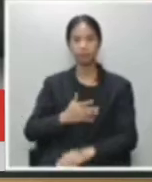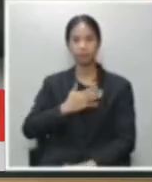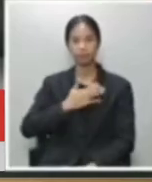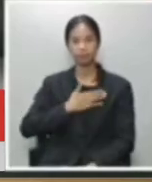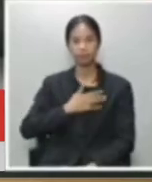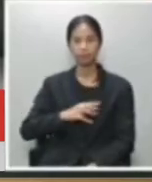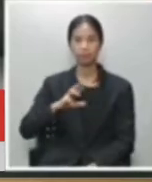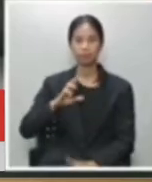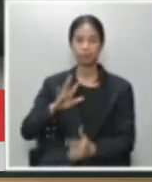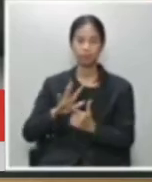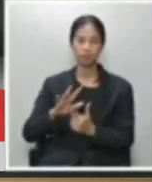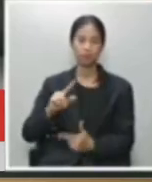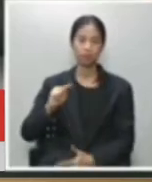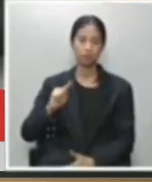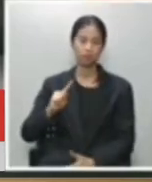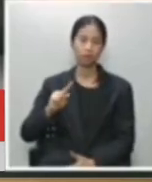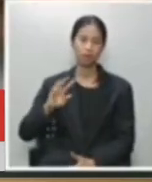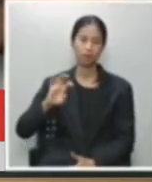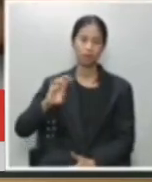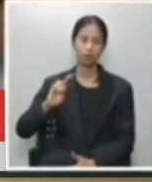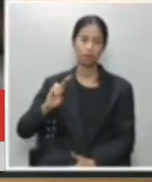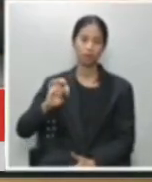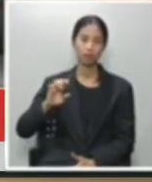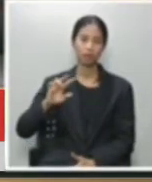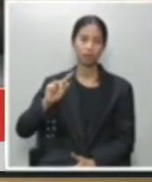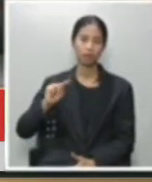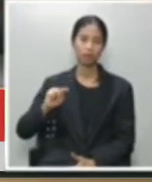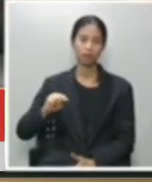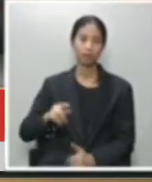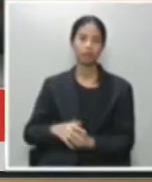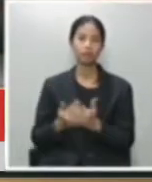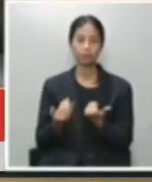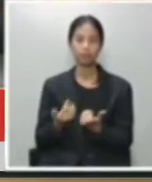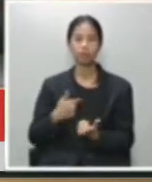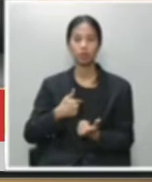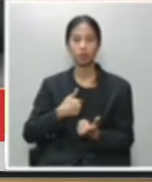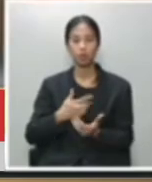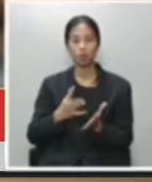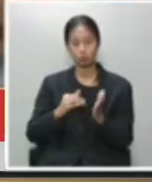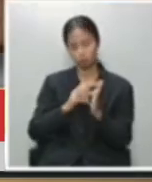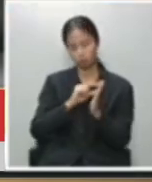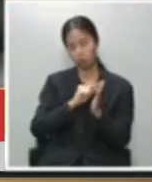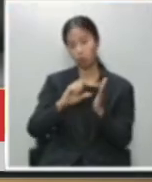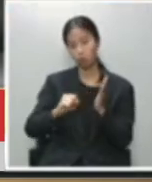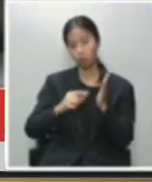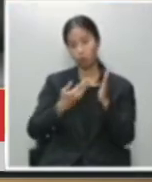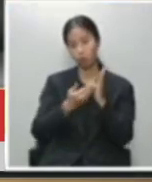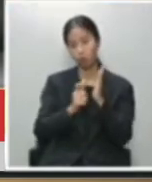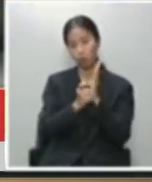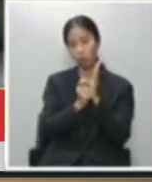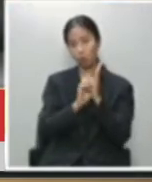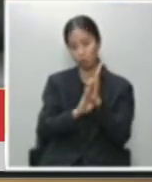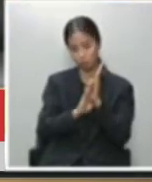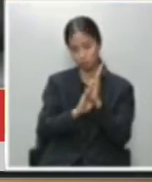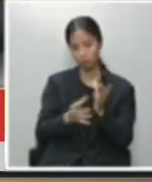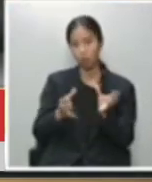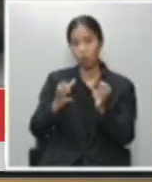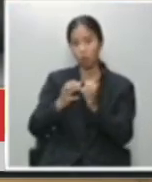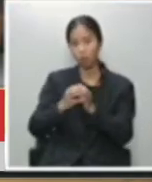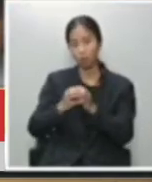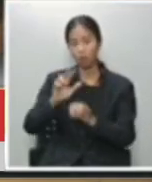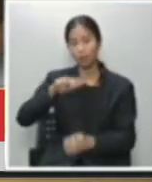นายรัฐกิจผาลิพัฒน์สมาชิกสภาผู้แทนราษฎรจังหวัดอุบลราชธานีพรรคเพื่อไทยวันนี้ผมมีเรื่องปรึกษาหารือท่านประธ